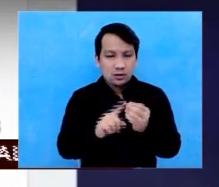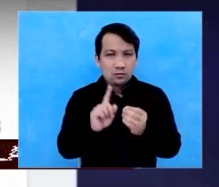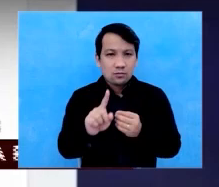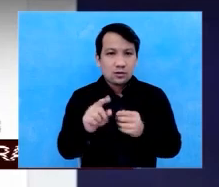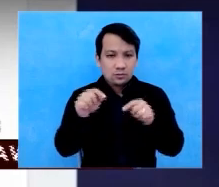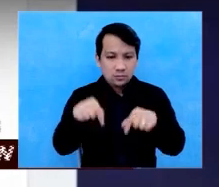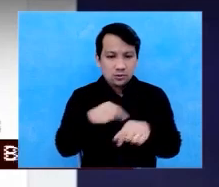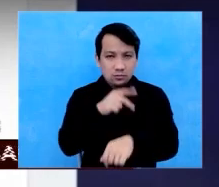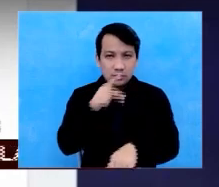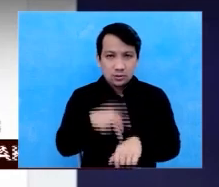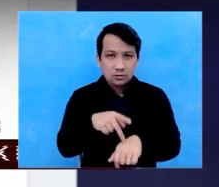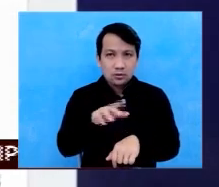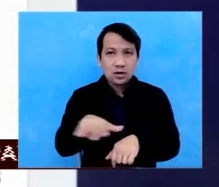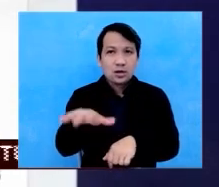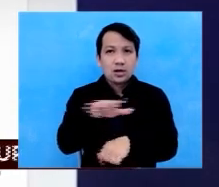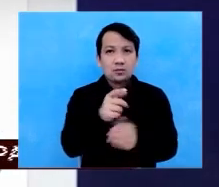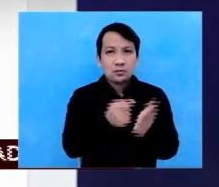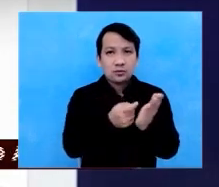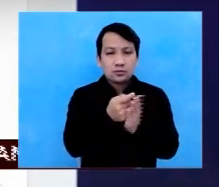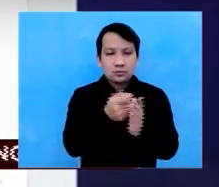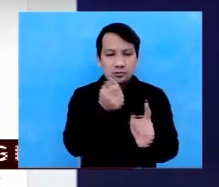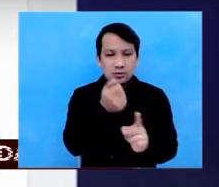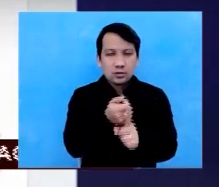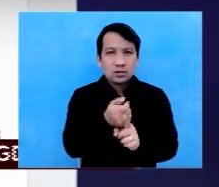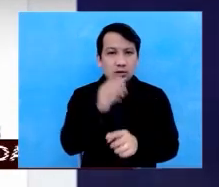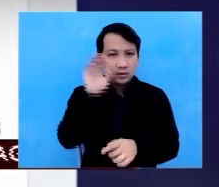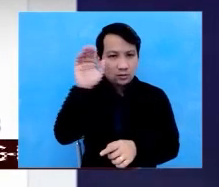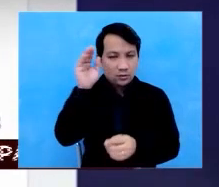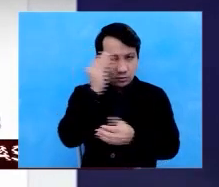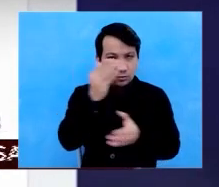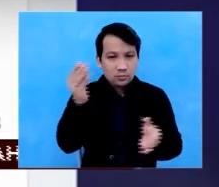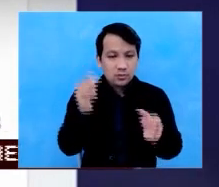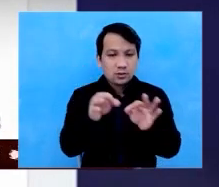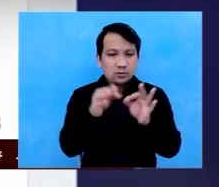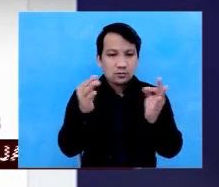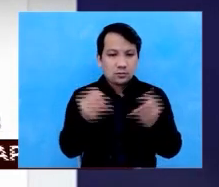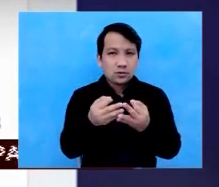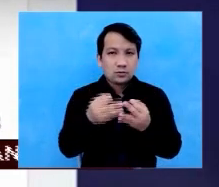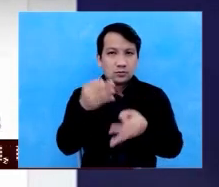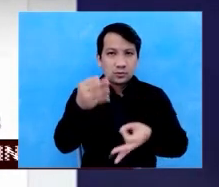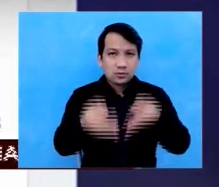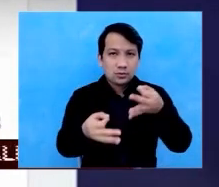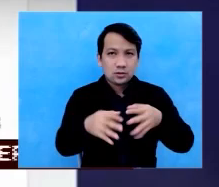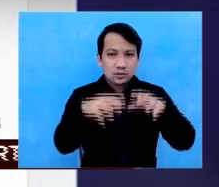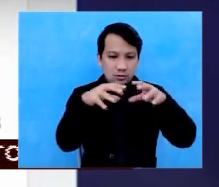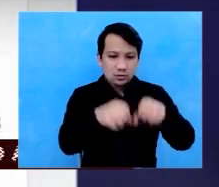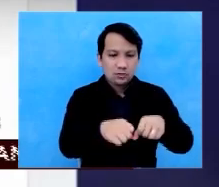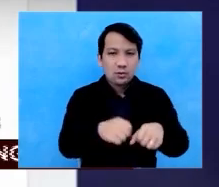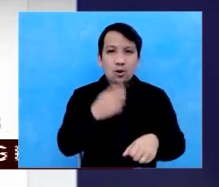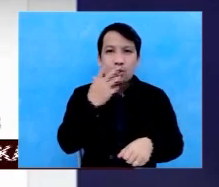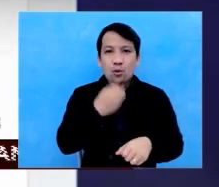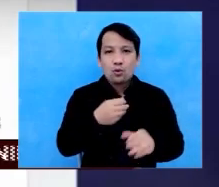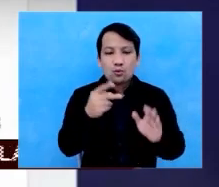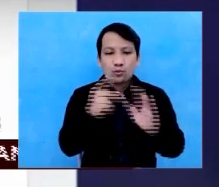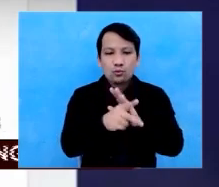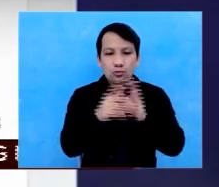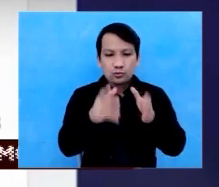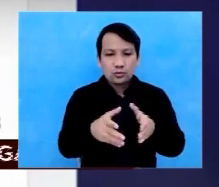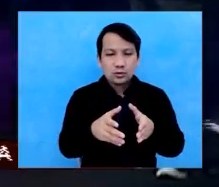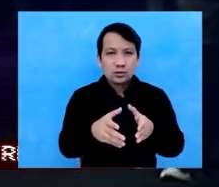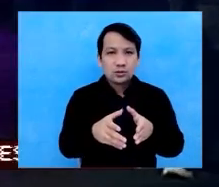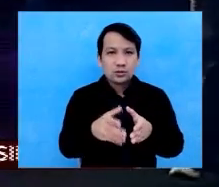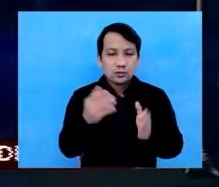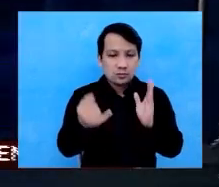at sa katotohanan. Nananawagan sila ng hustisya at agad mahuli ang mga pumatay sa mga